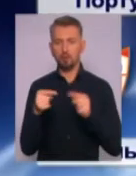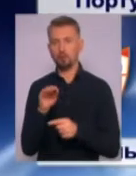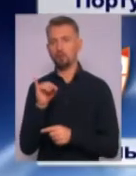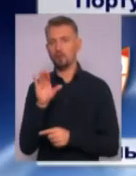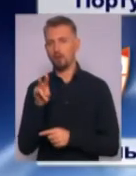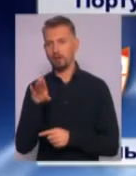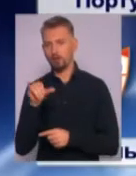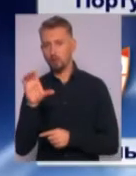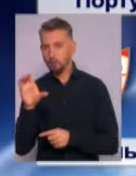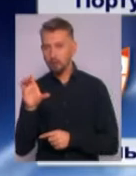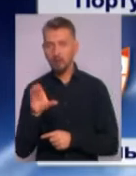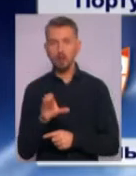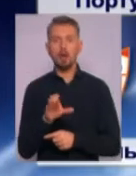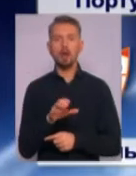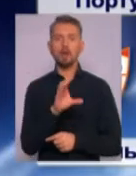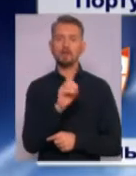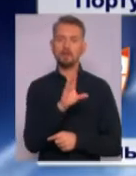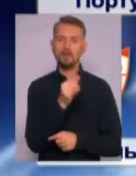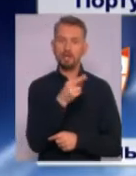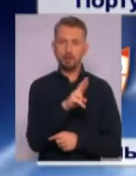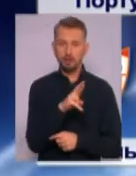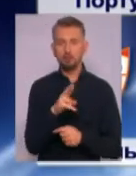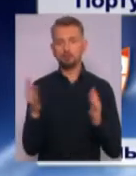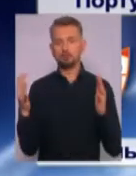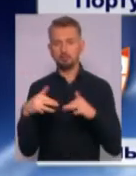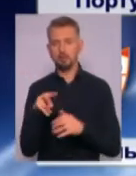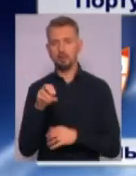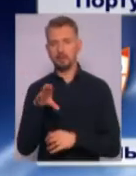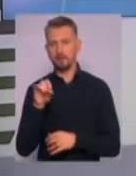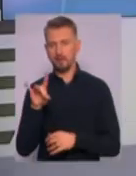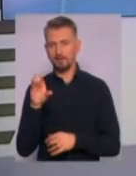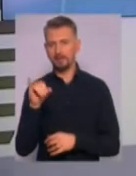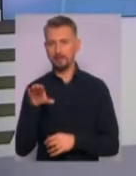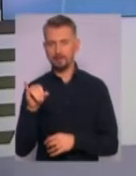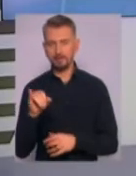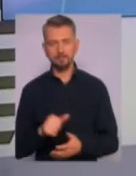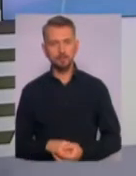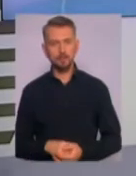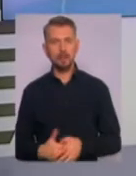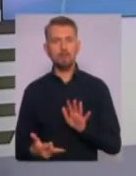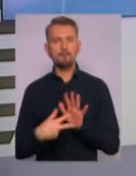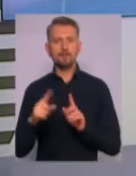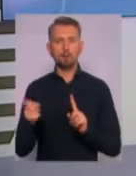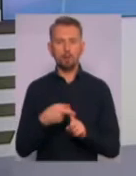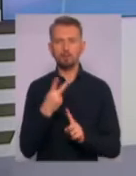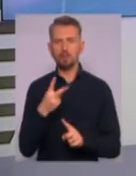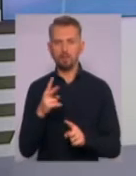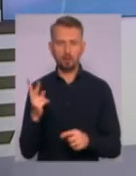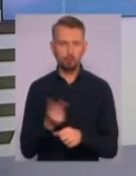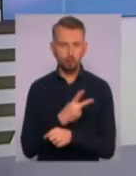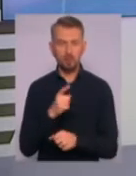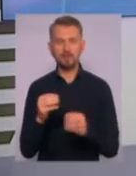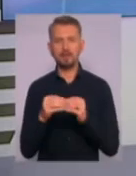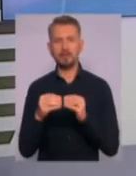італійський «Ювентус», а іспанська «Севілія» зустрінеться з англійським «Лестер Сіті». 8 голів, 2 дублі з десяток